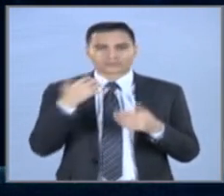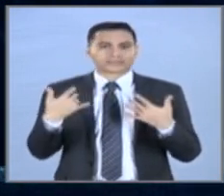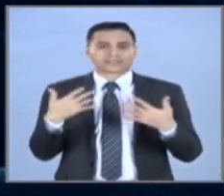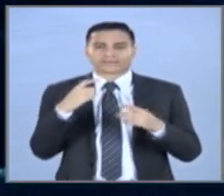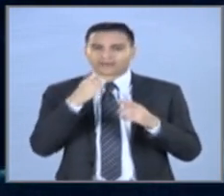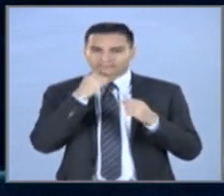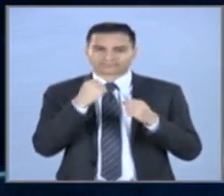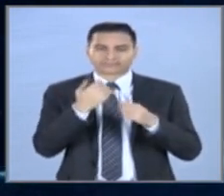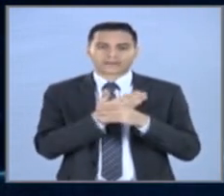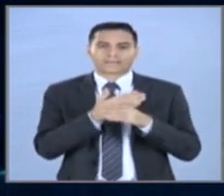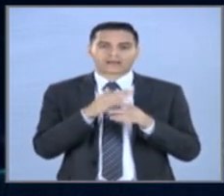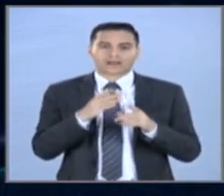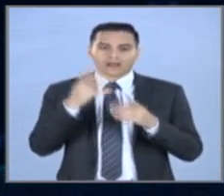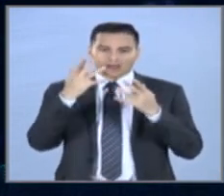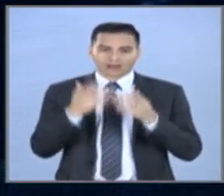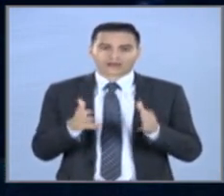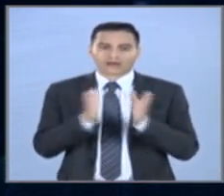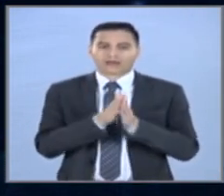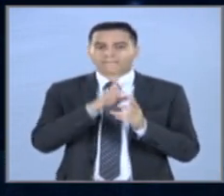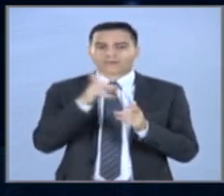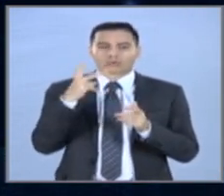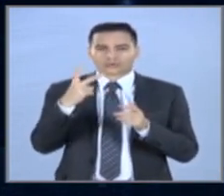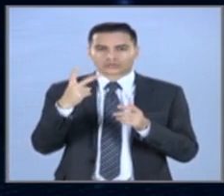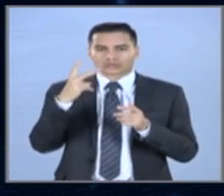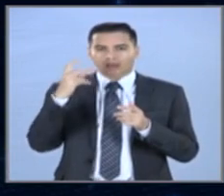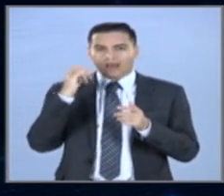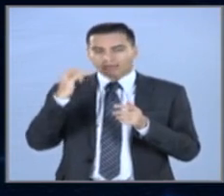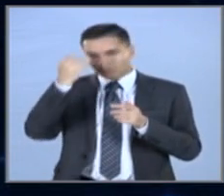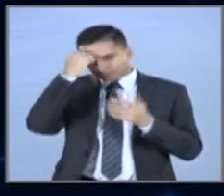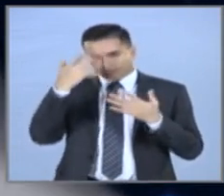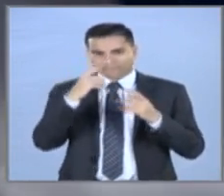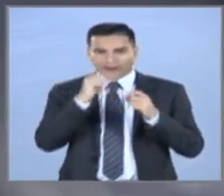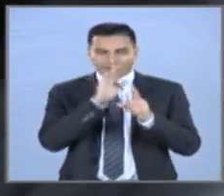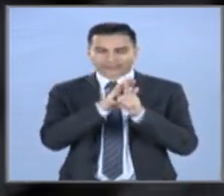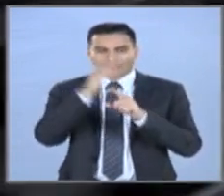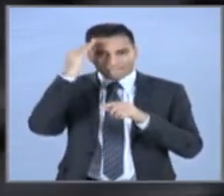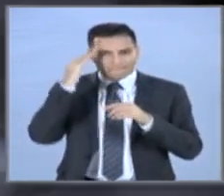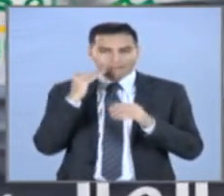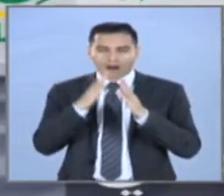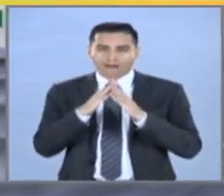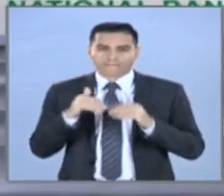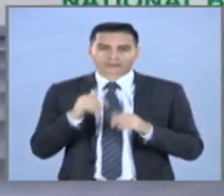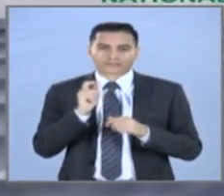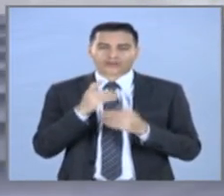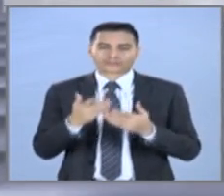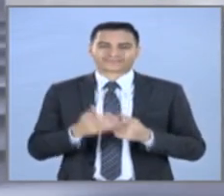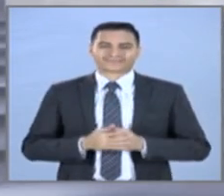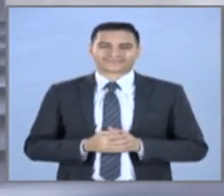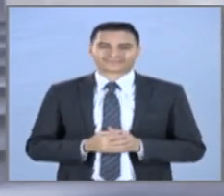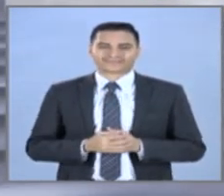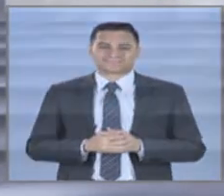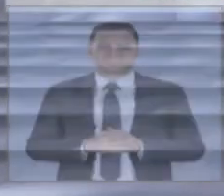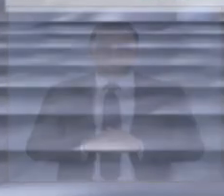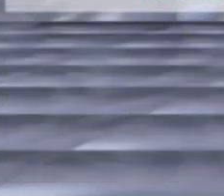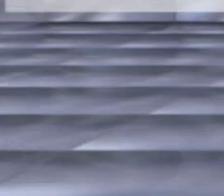37500 جنيه، ويبقى الرصيد لحد دلوقتي 102500 جنيه في خزنة البنك الأهلي لدعم المرأة المعيلة